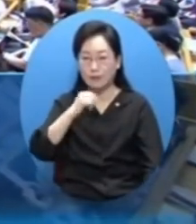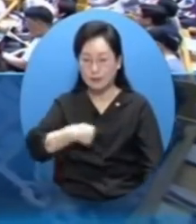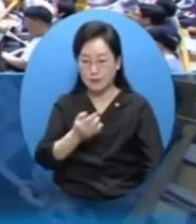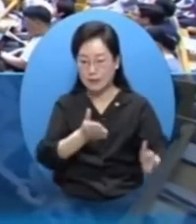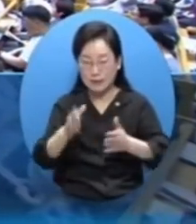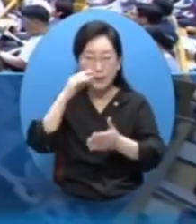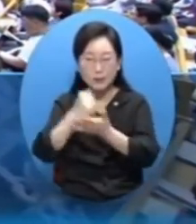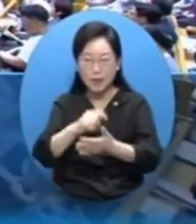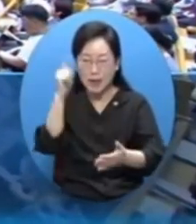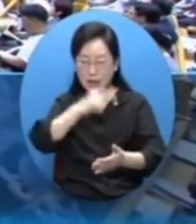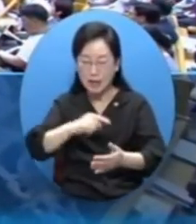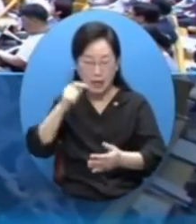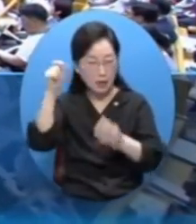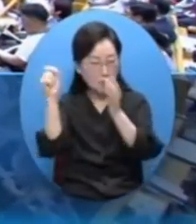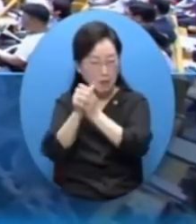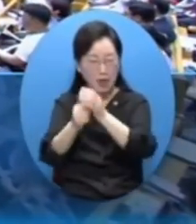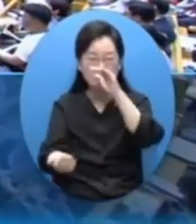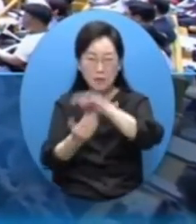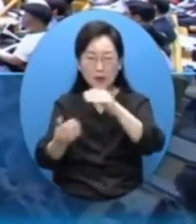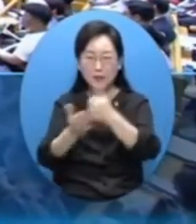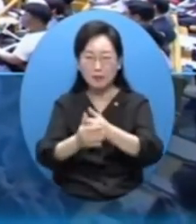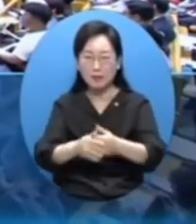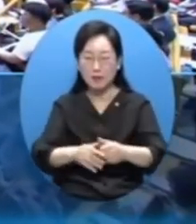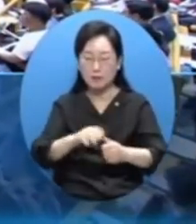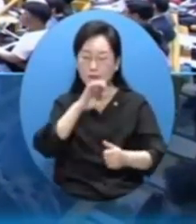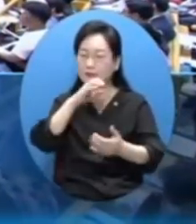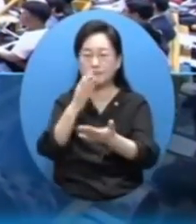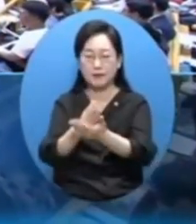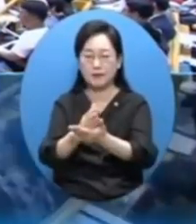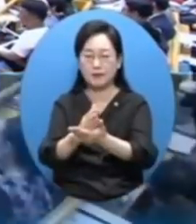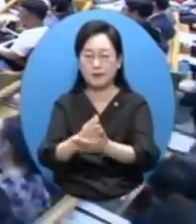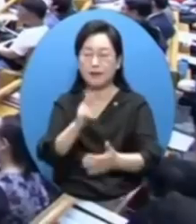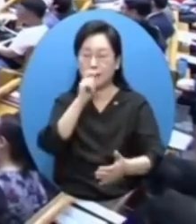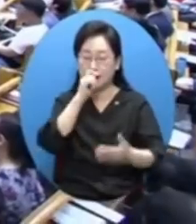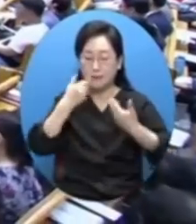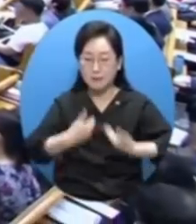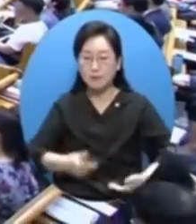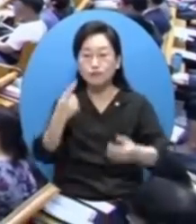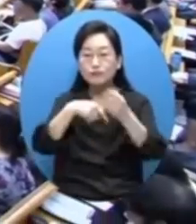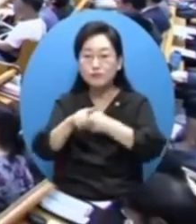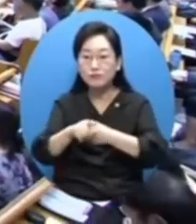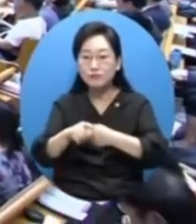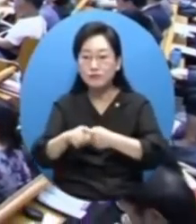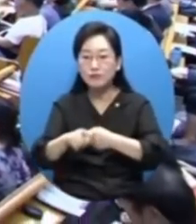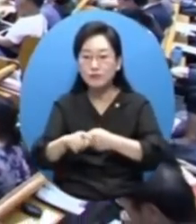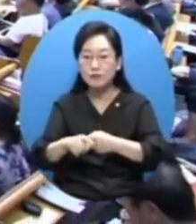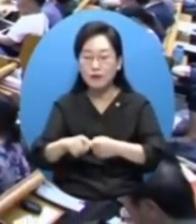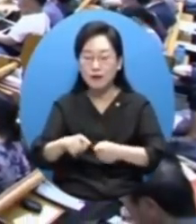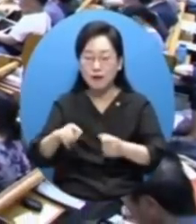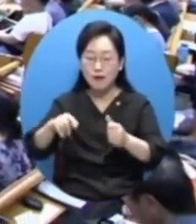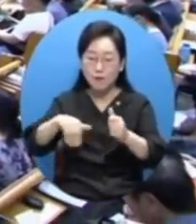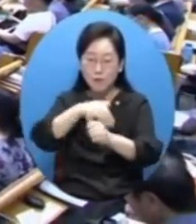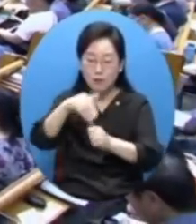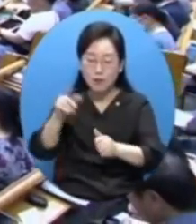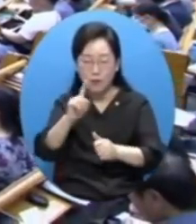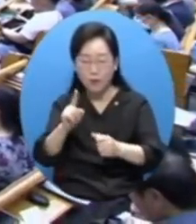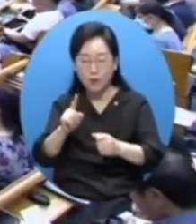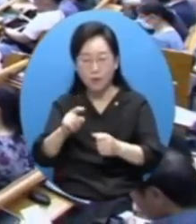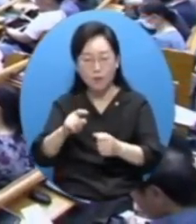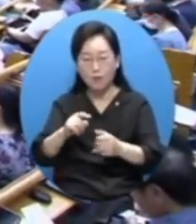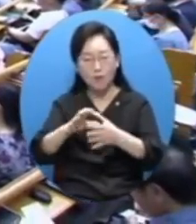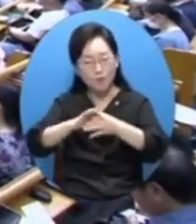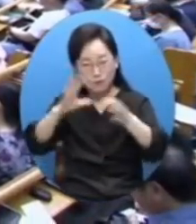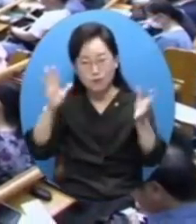형통하며 불평하지 말지어다 잠잠하라는 말씀은 동시에 어떤 경우에도 입을 열어서 원망